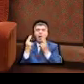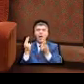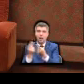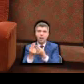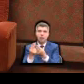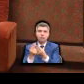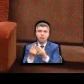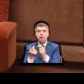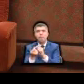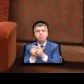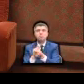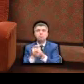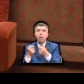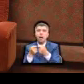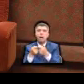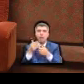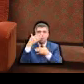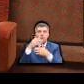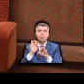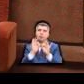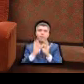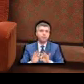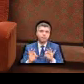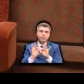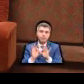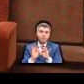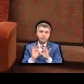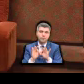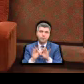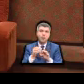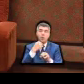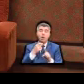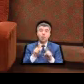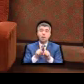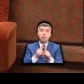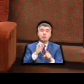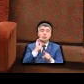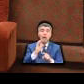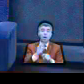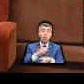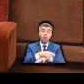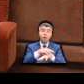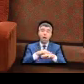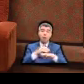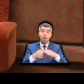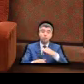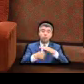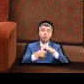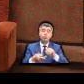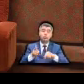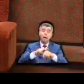بالجهة وقطعنا فيها أشواط، ومجلس الجهة ينتخب بالاقتراع العام المباشر، ولكن إلى جانب